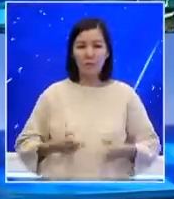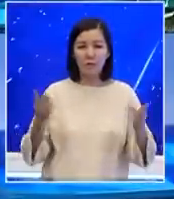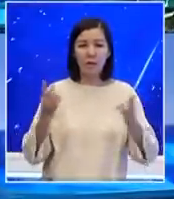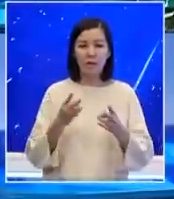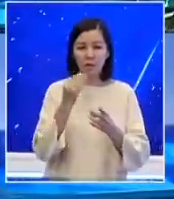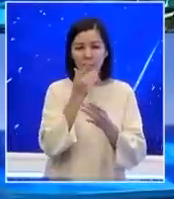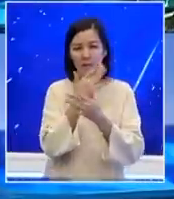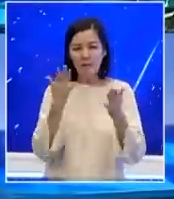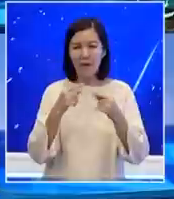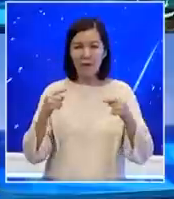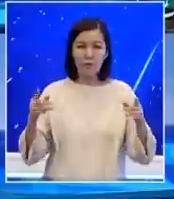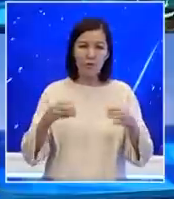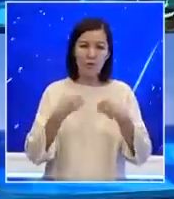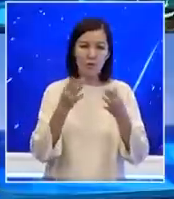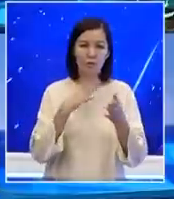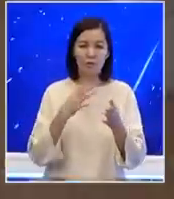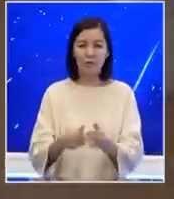қажетті өнімдер үлестіріліп берілді.